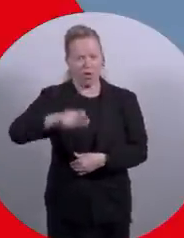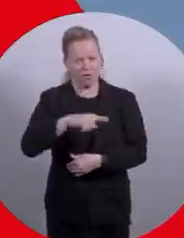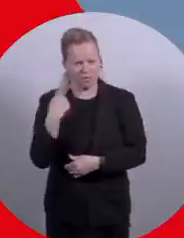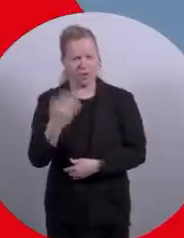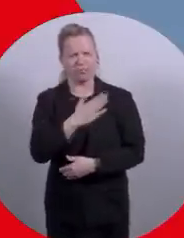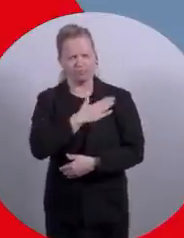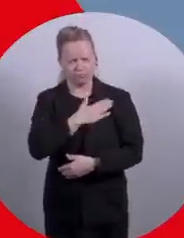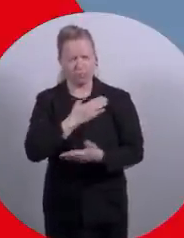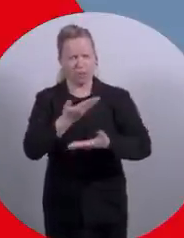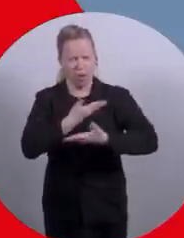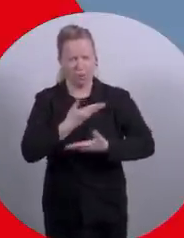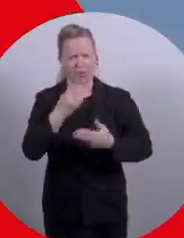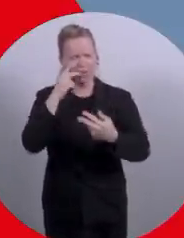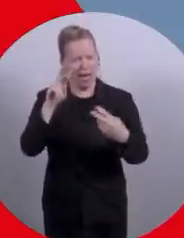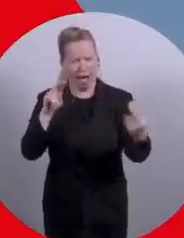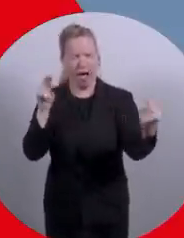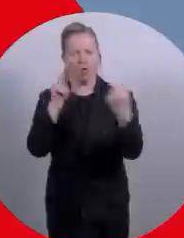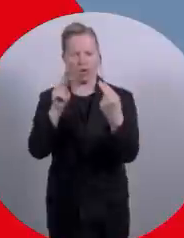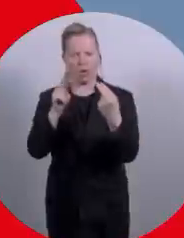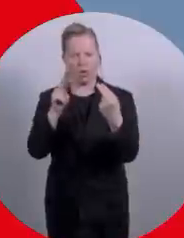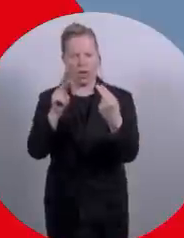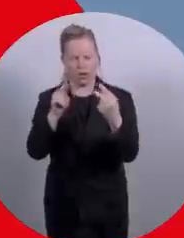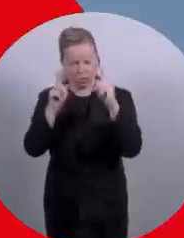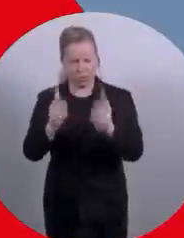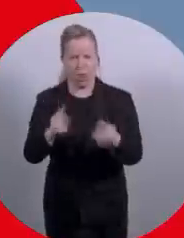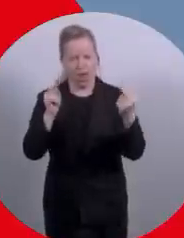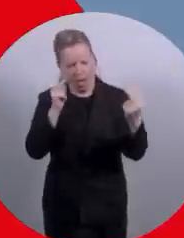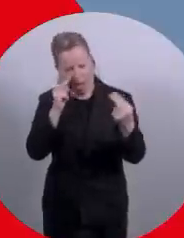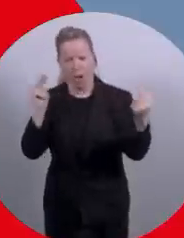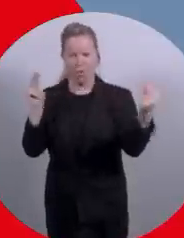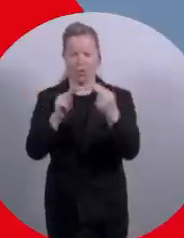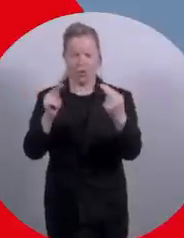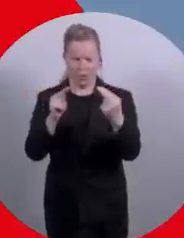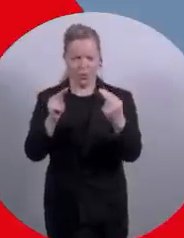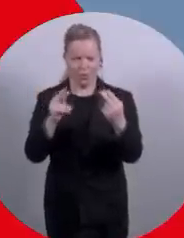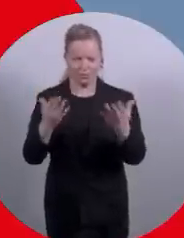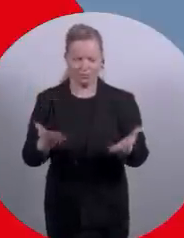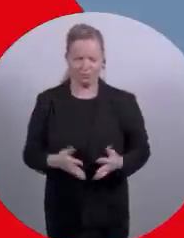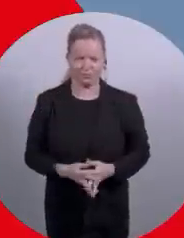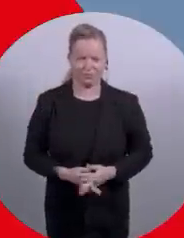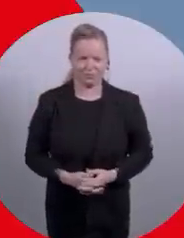uns das auf Augenhöhe immer wieder einbezogen zu werden